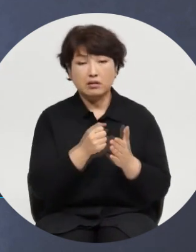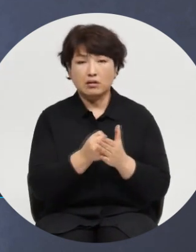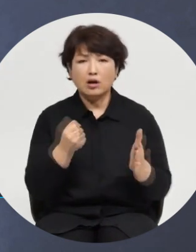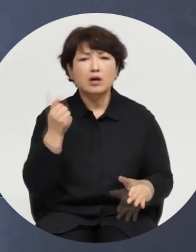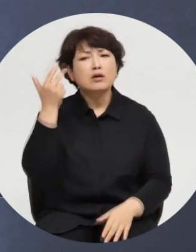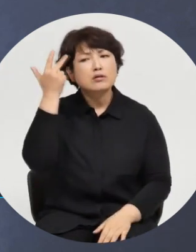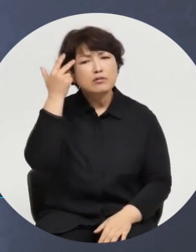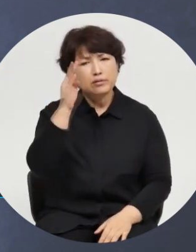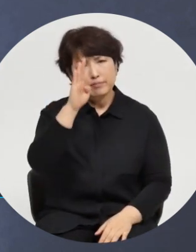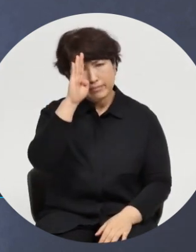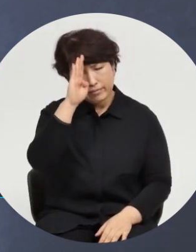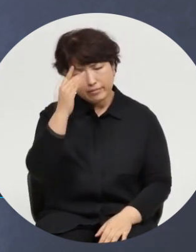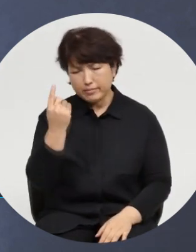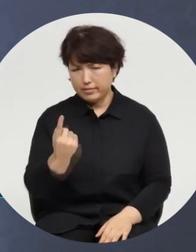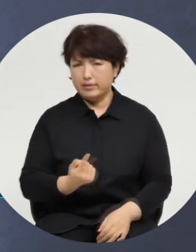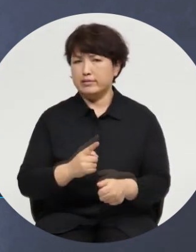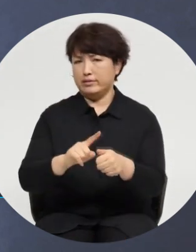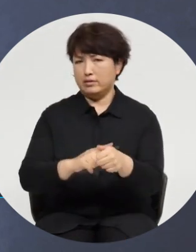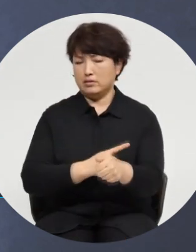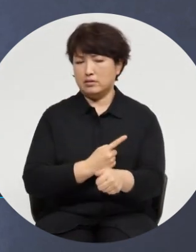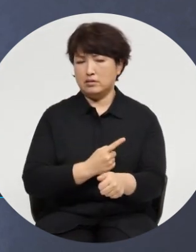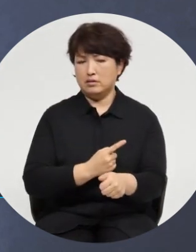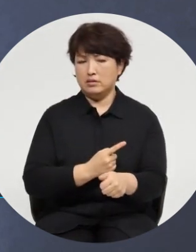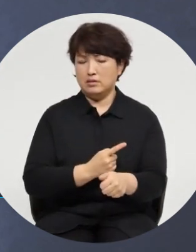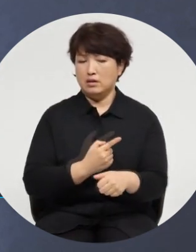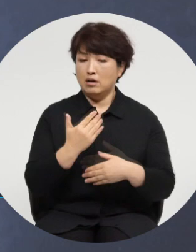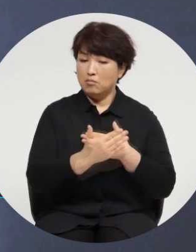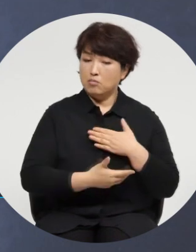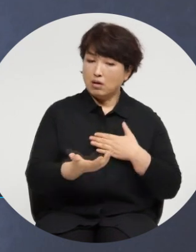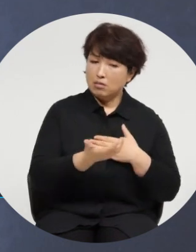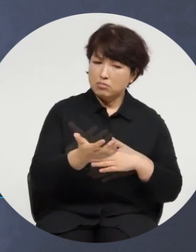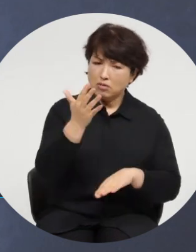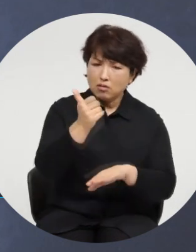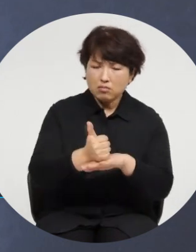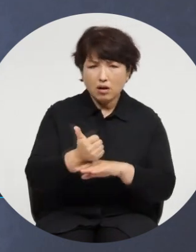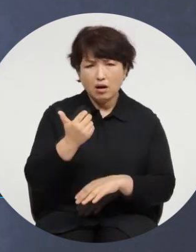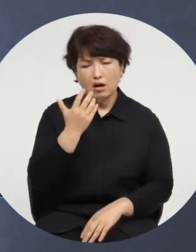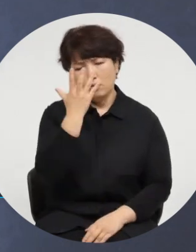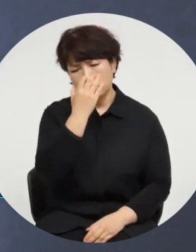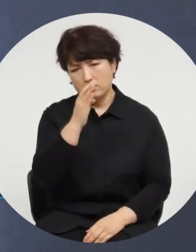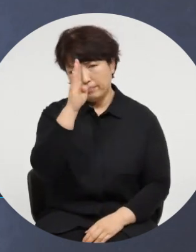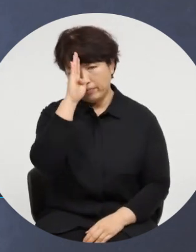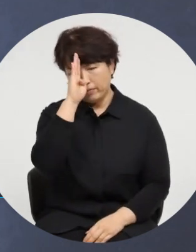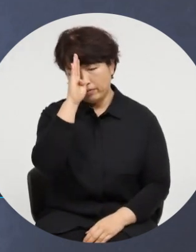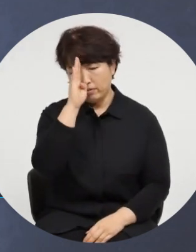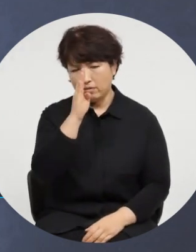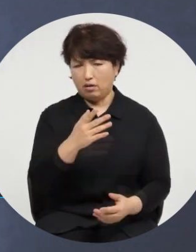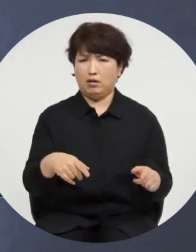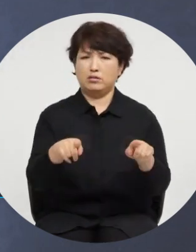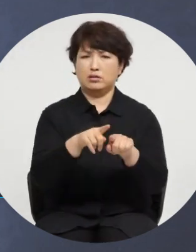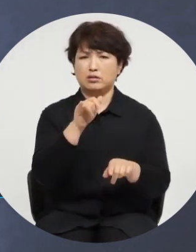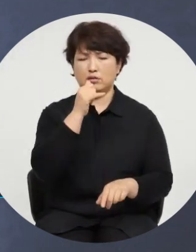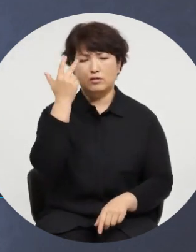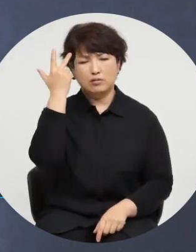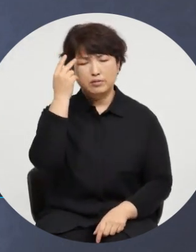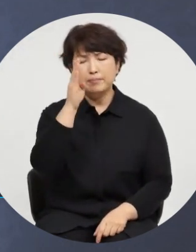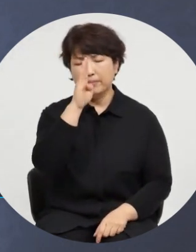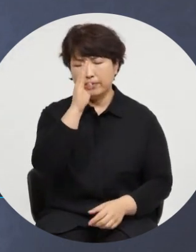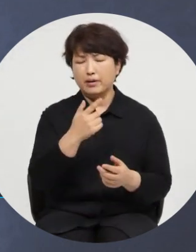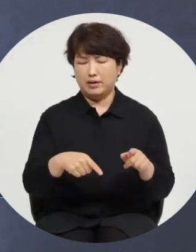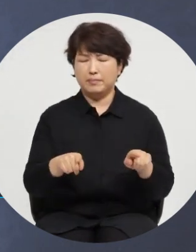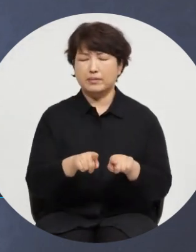집착 하니까 정신적인 질환까지 오게 된다 대부분 몸이 아프면 나지 우울증에 걸리고 그러거든요